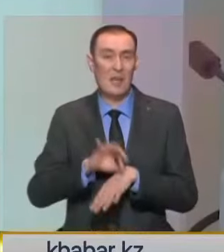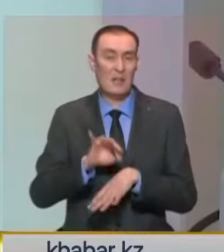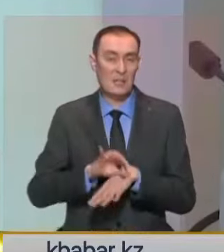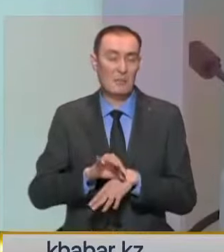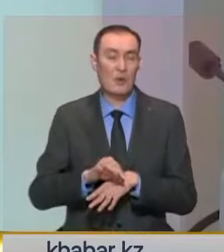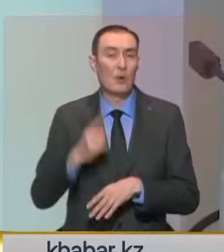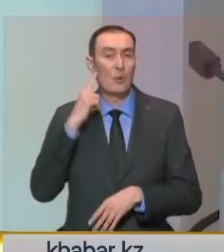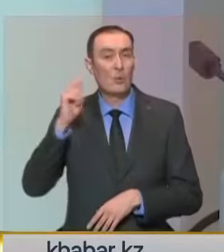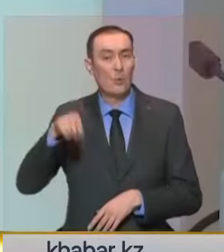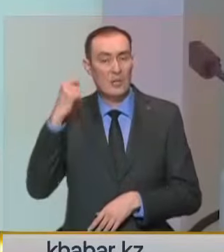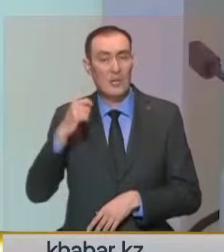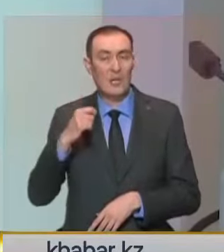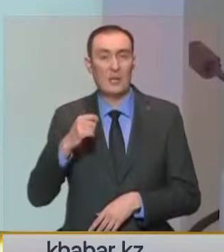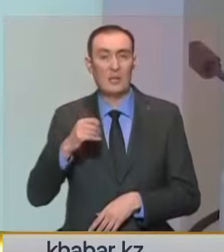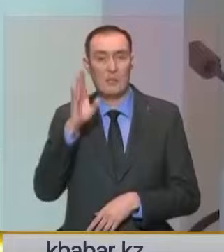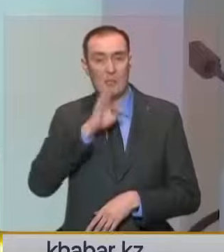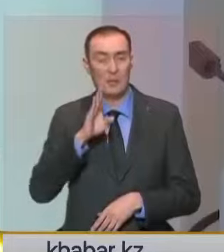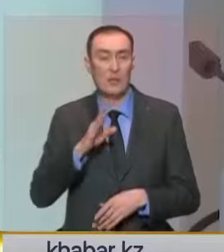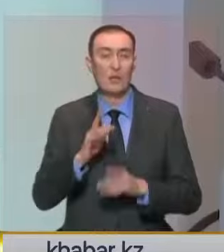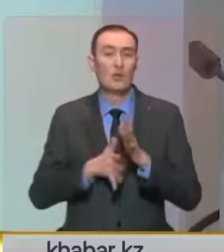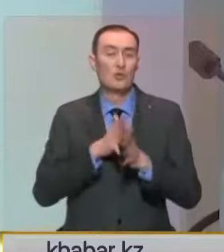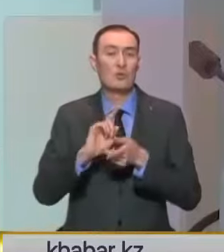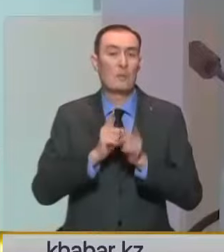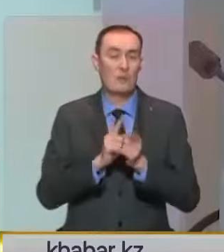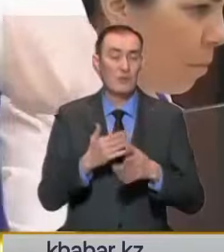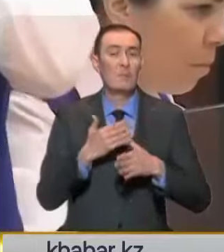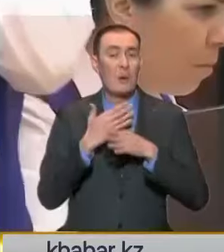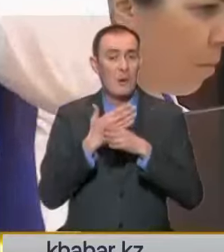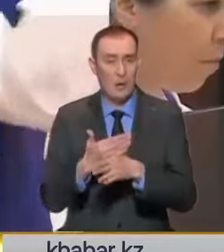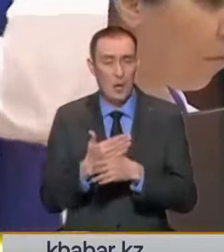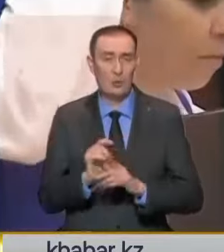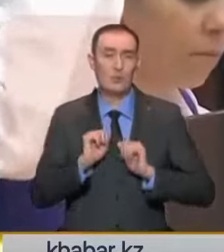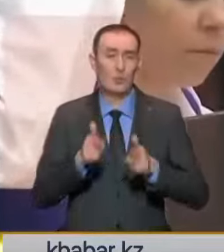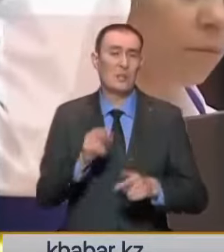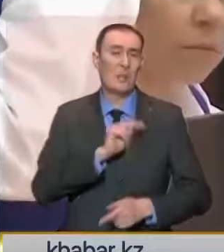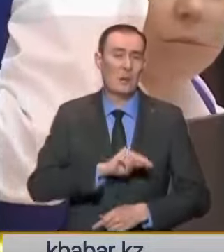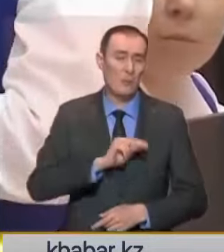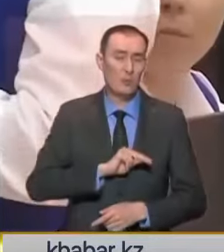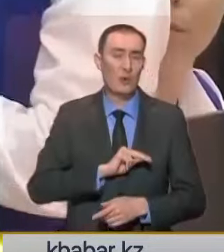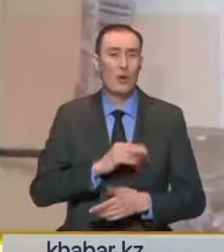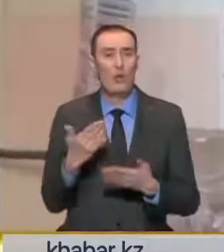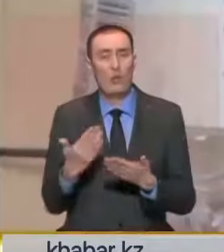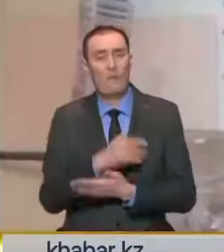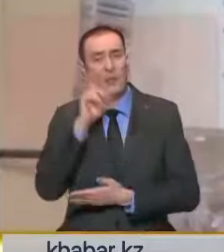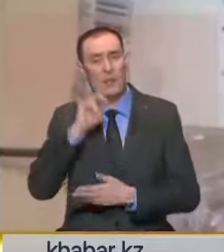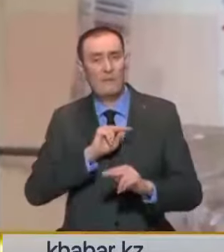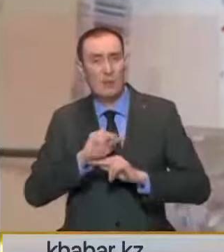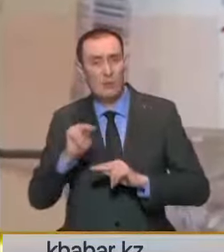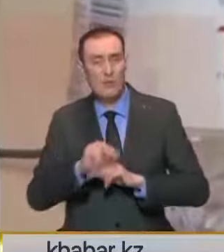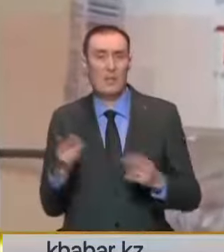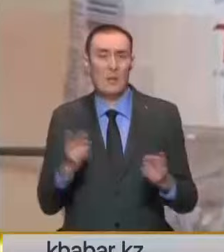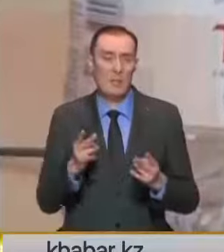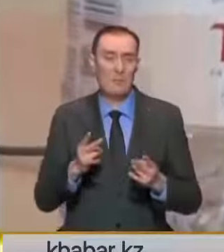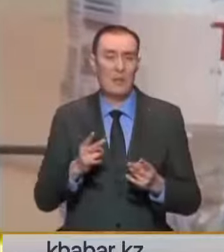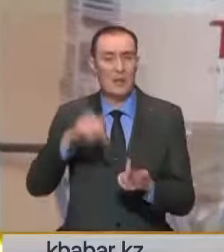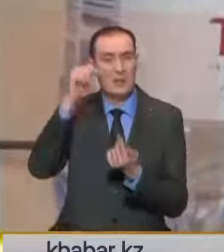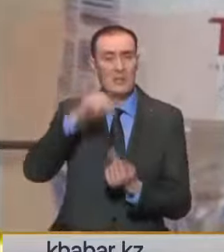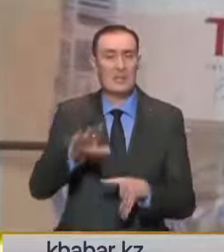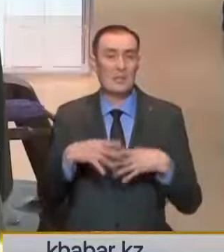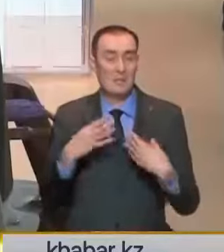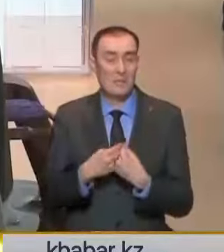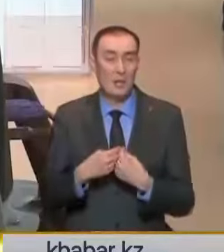диагнозами глухота и тугоухость. Сурдопереводчики помогают им устроиться на работу, обрести новые навыки, необходимые для